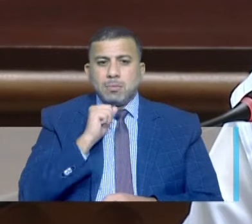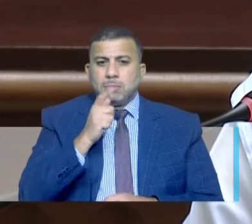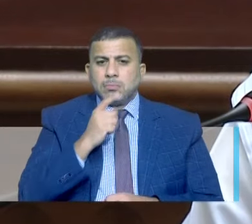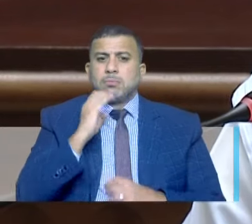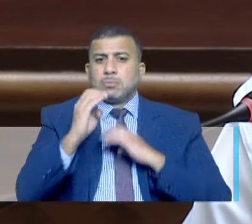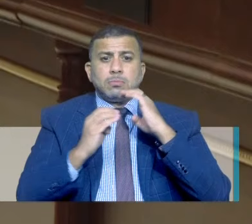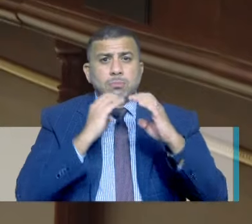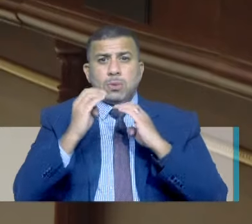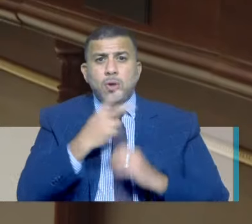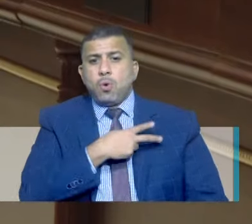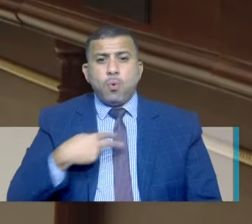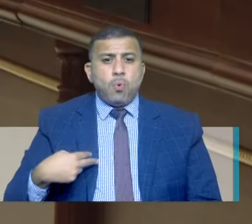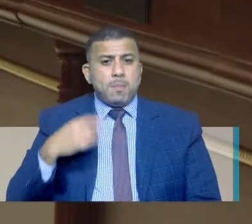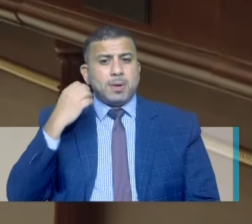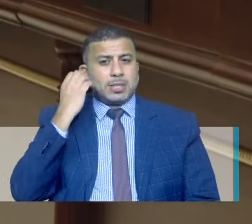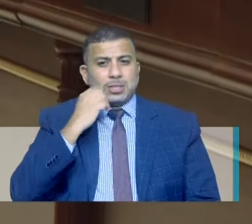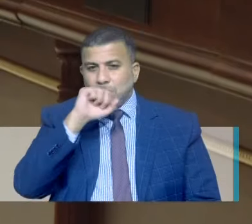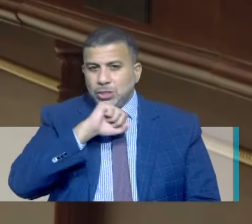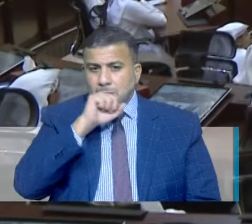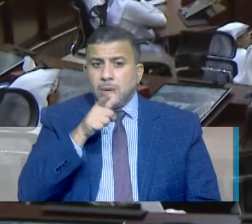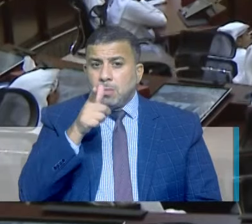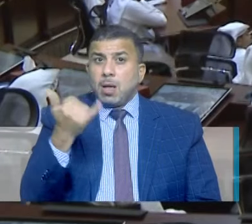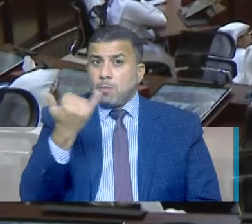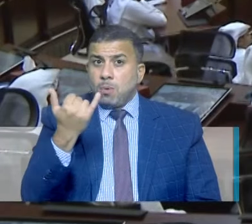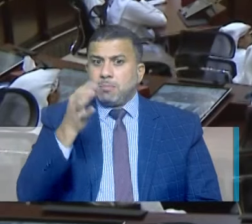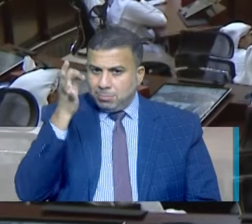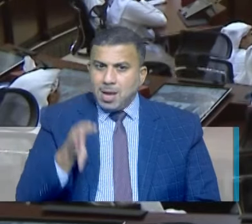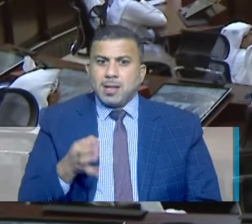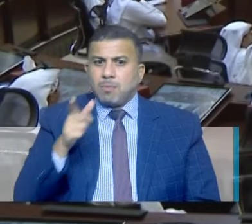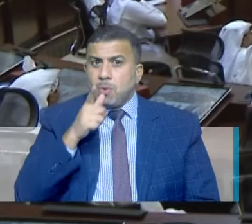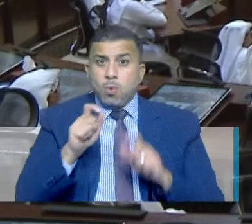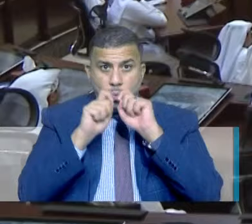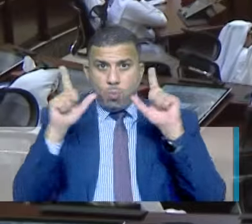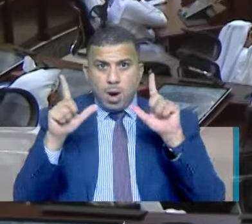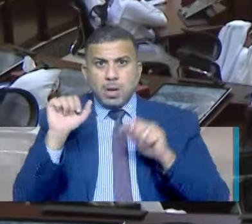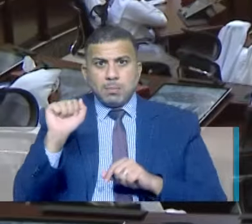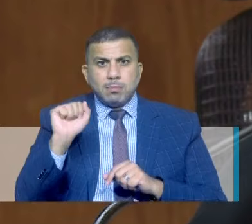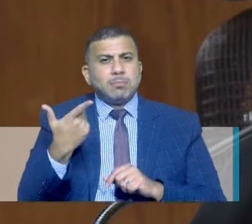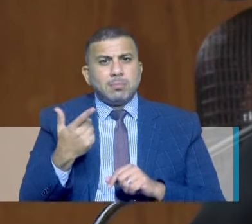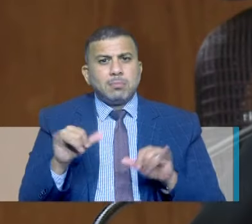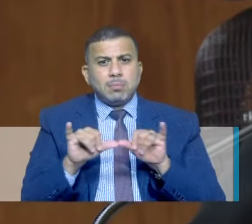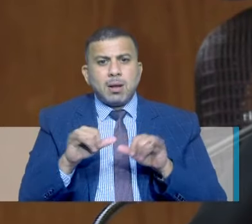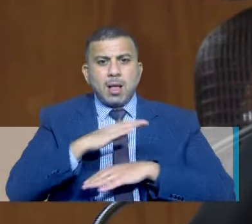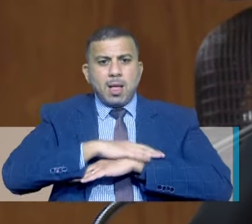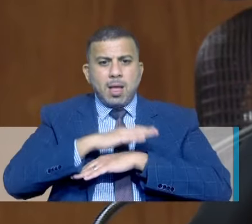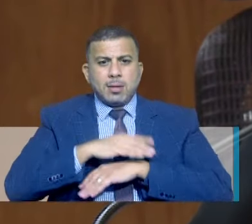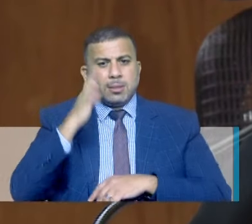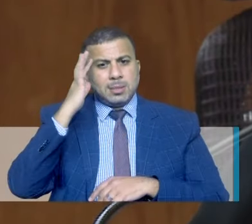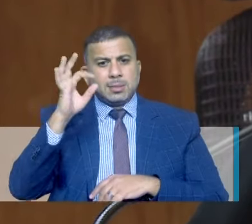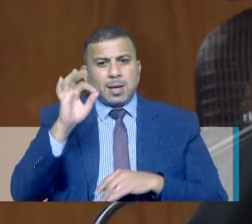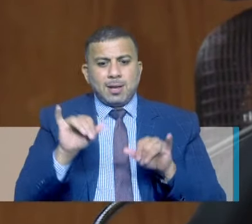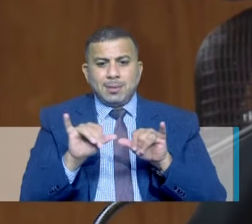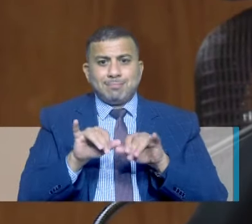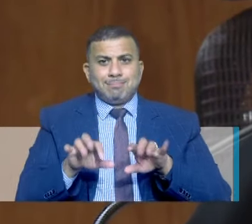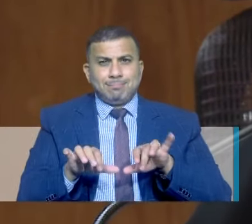ردود ممثلي حكومة الإمارة تم تأكيد أهمية تعزيز الوعي بمبادئ الاستخدام الأخلاقي للذكاء